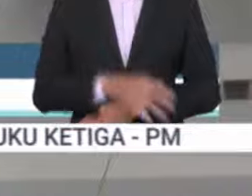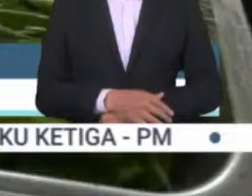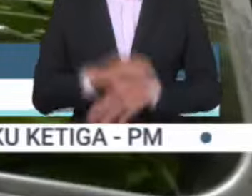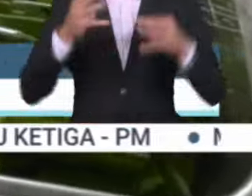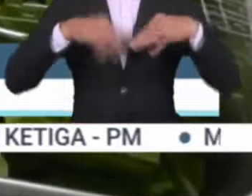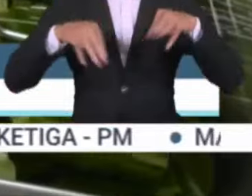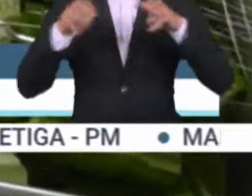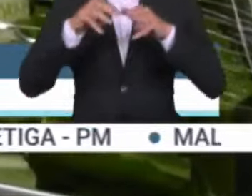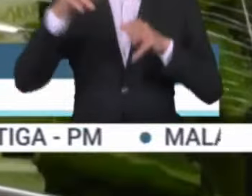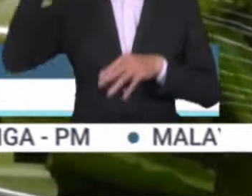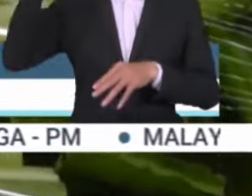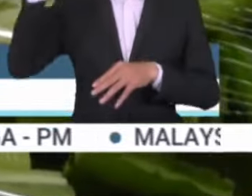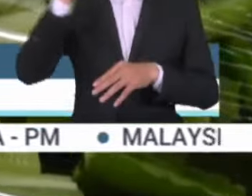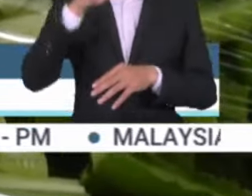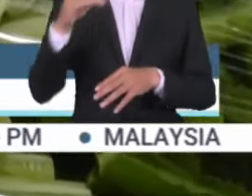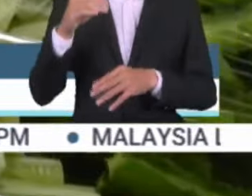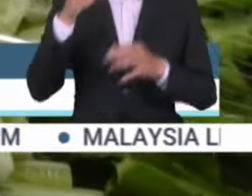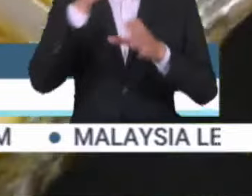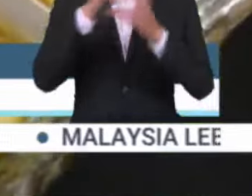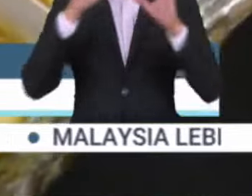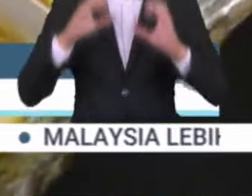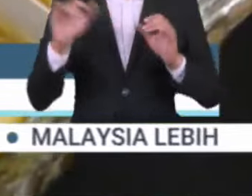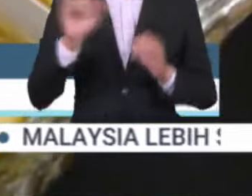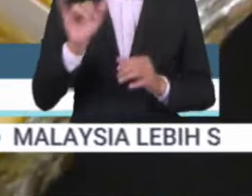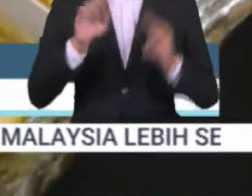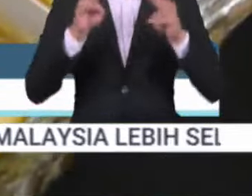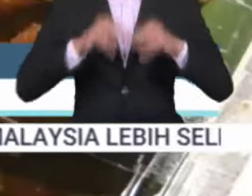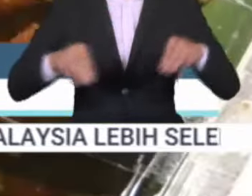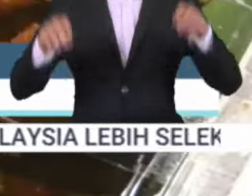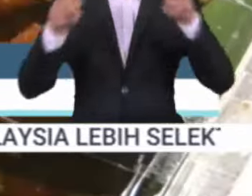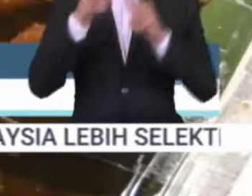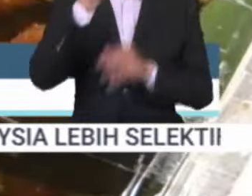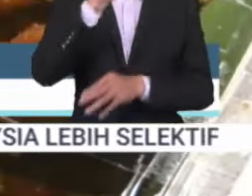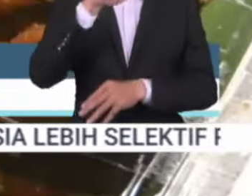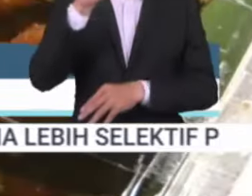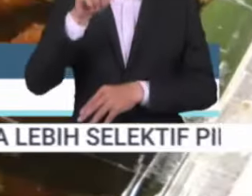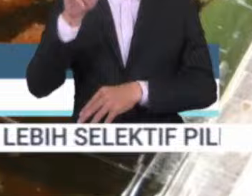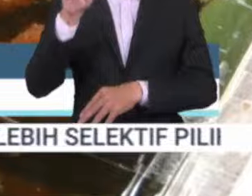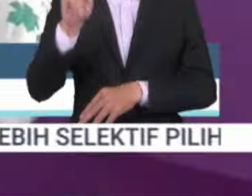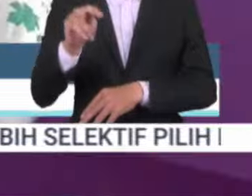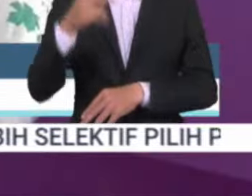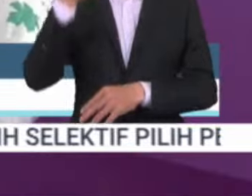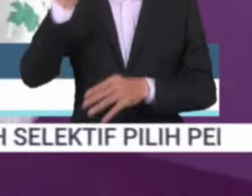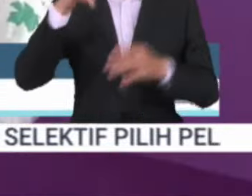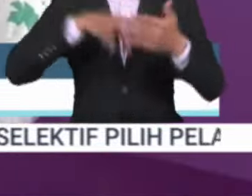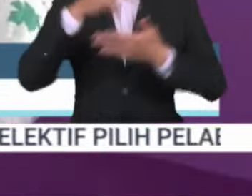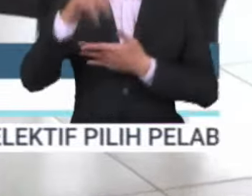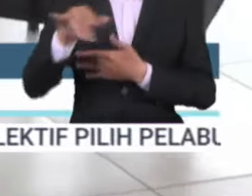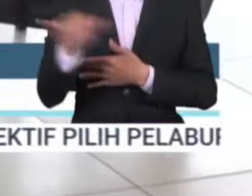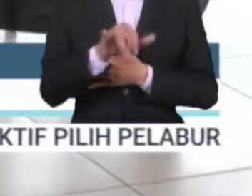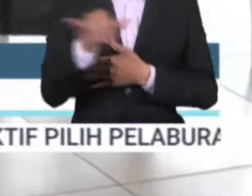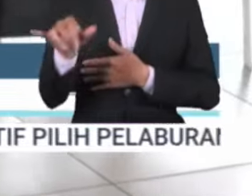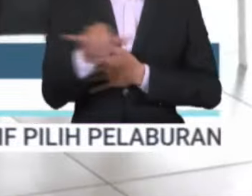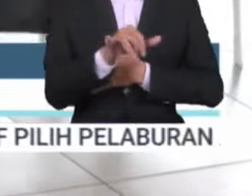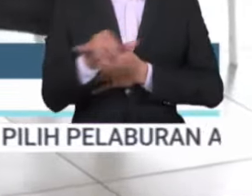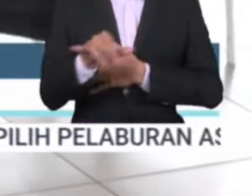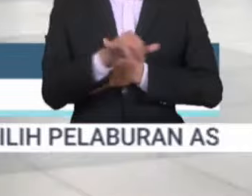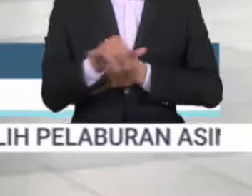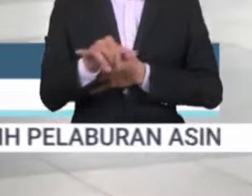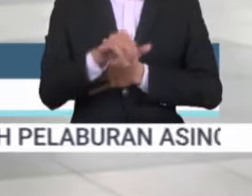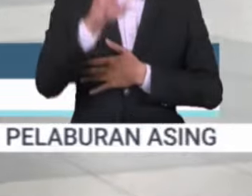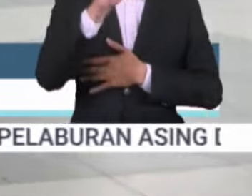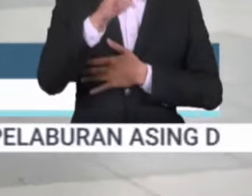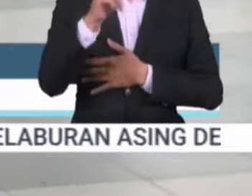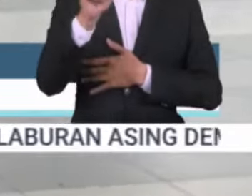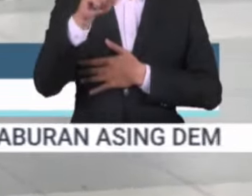Putra, konsep sama diamalkan Masjid Tuanku Mizan Zainal Abidin menerusi penganjuran program Ita'am di